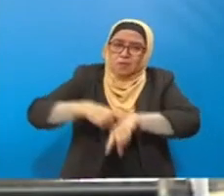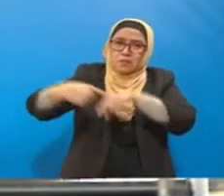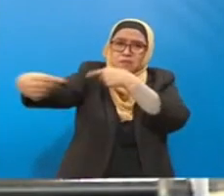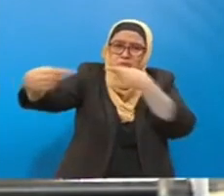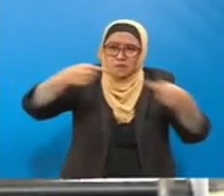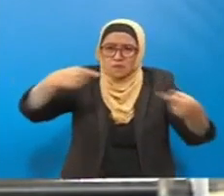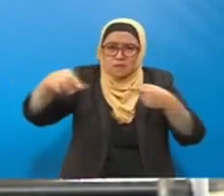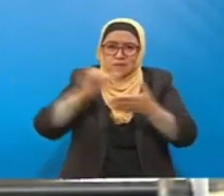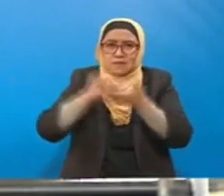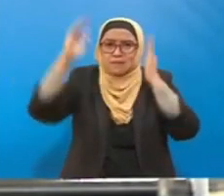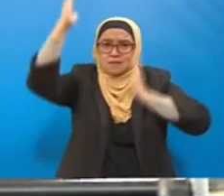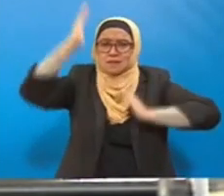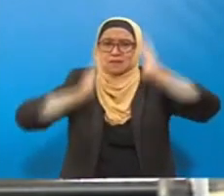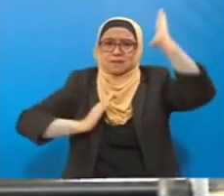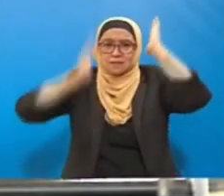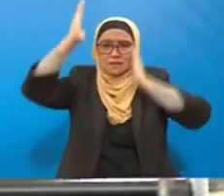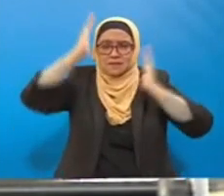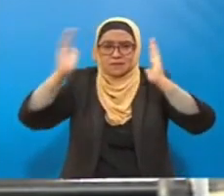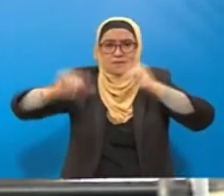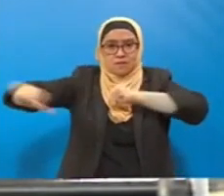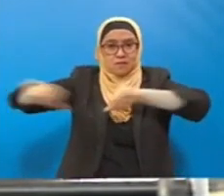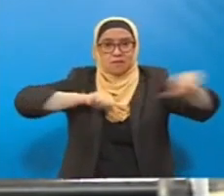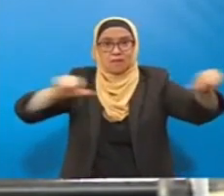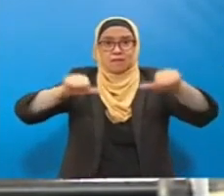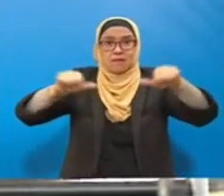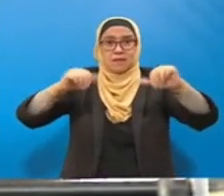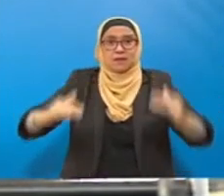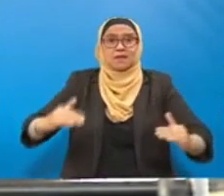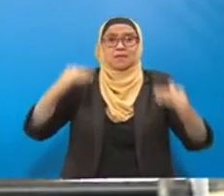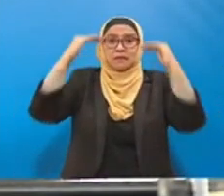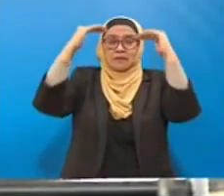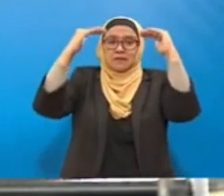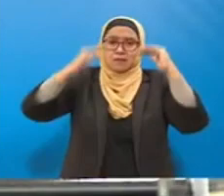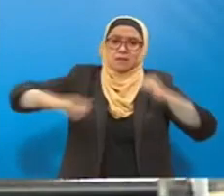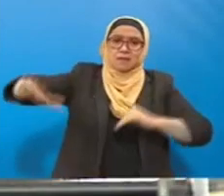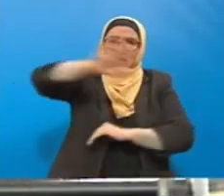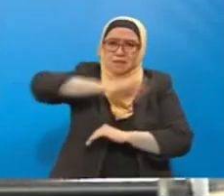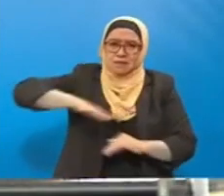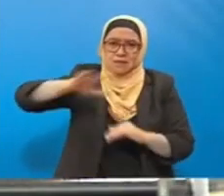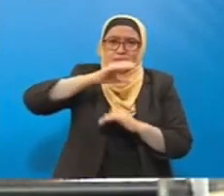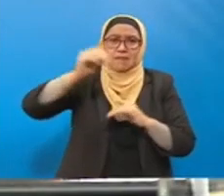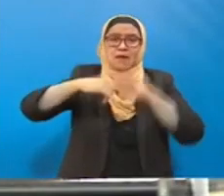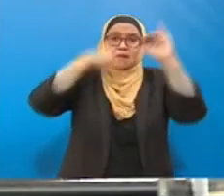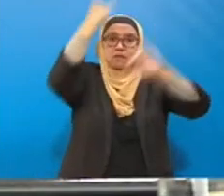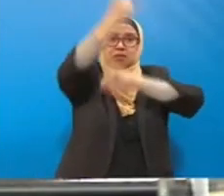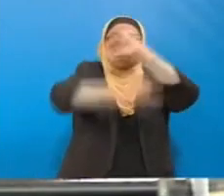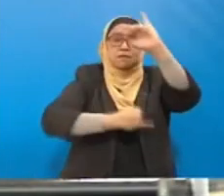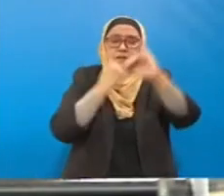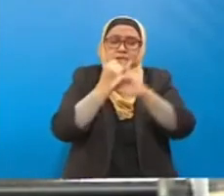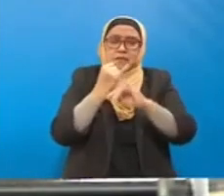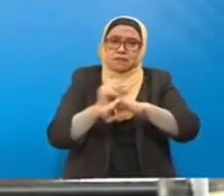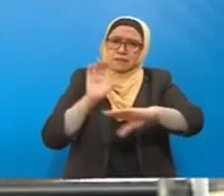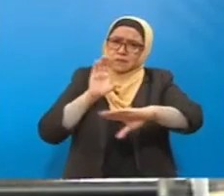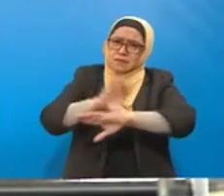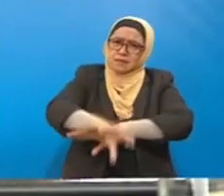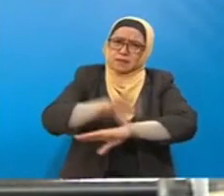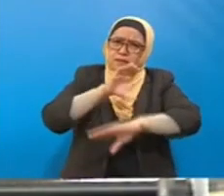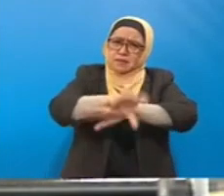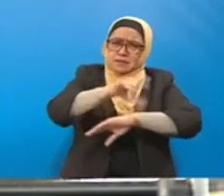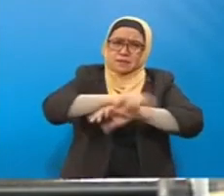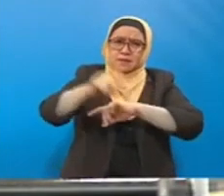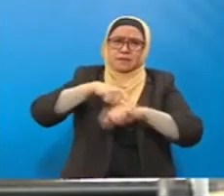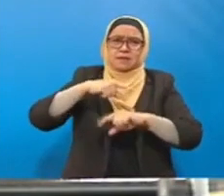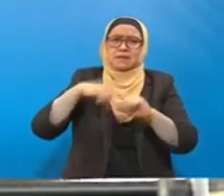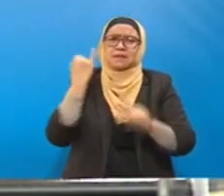telah secara aktif di peringkat Rantau dan antarabangsa mendesak Israel Untuk menghentikan serangan